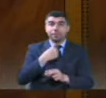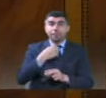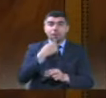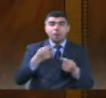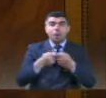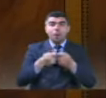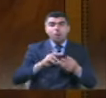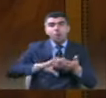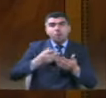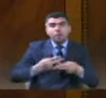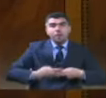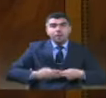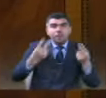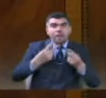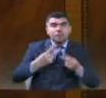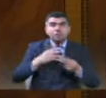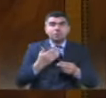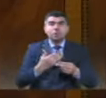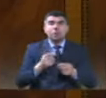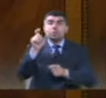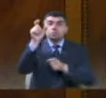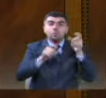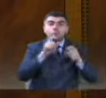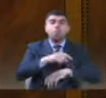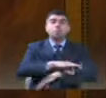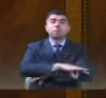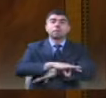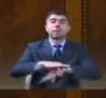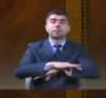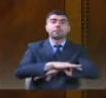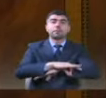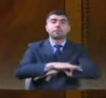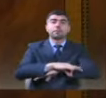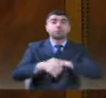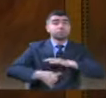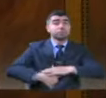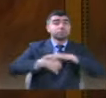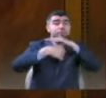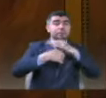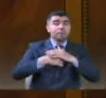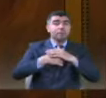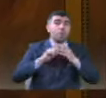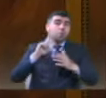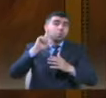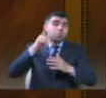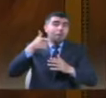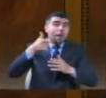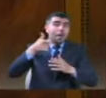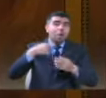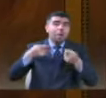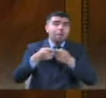لصالح الدولة، هاد التقاعد لصالح الموظفين، باش غدا وبعد غدا ما يبقاوش